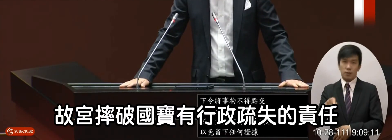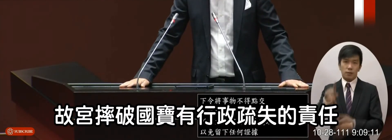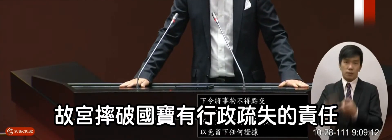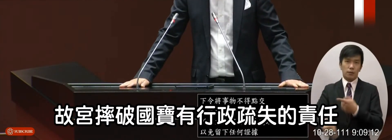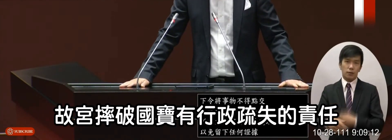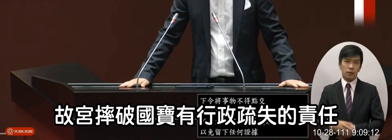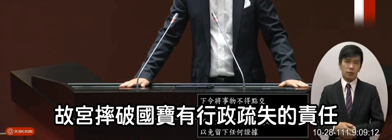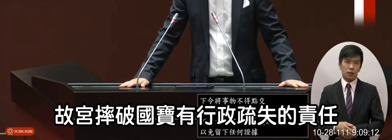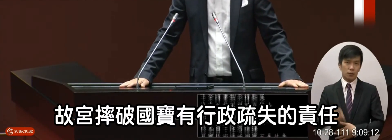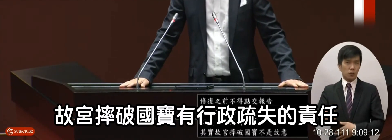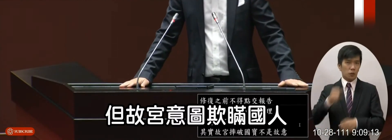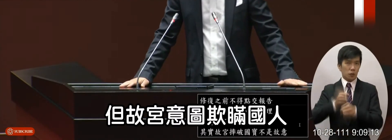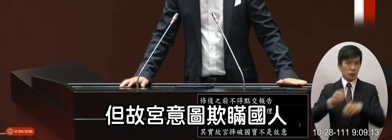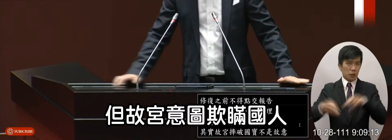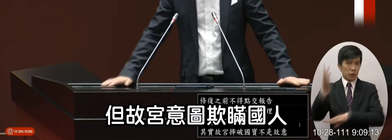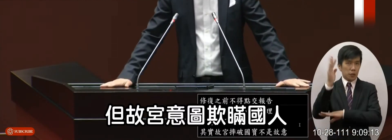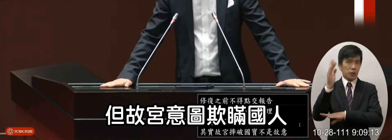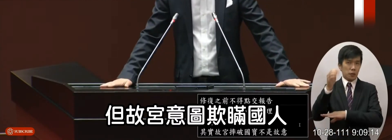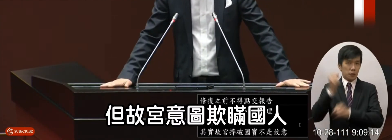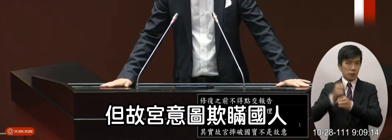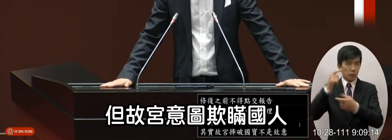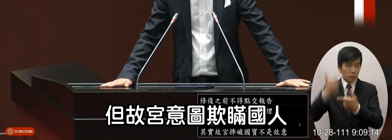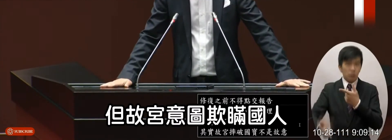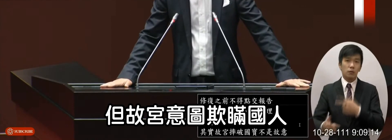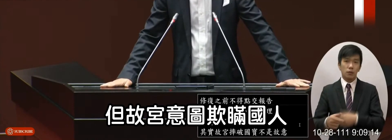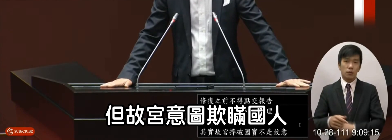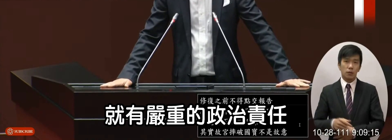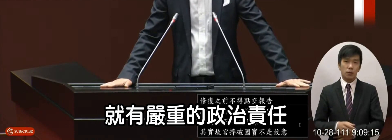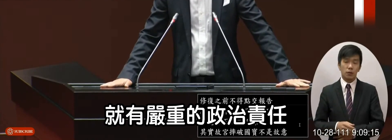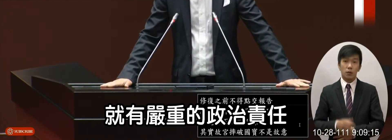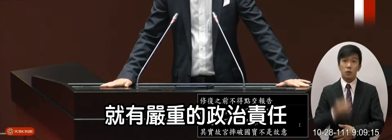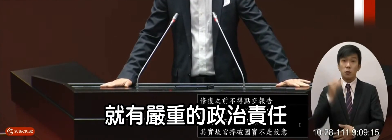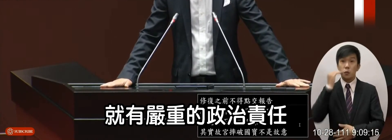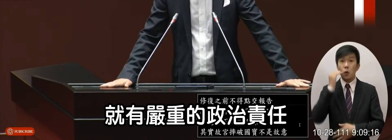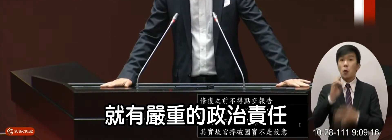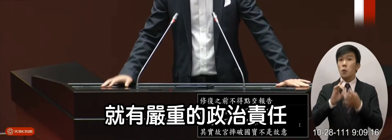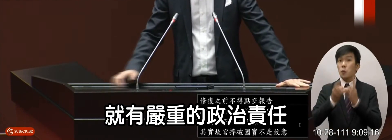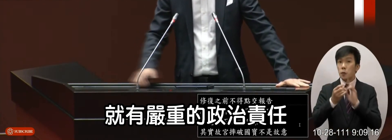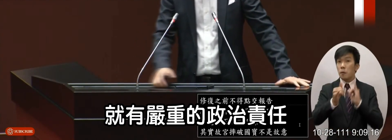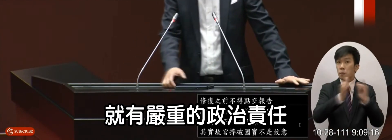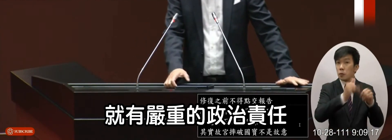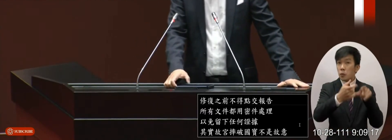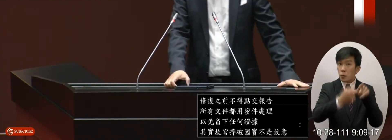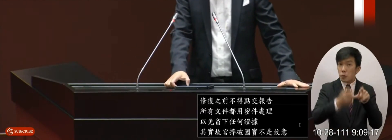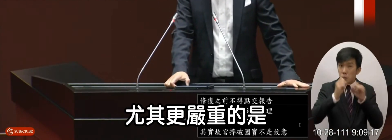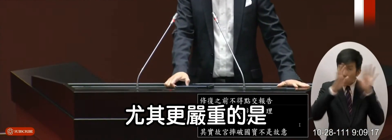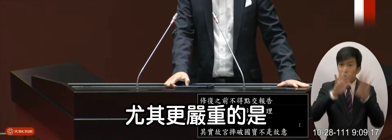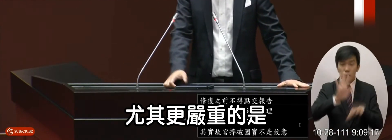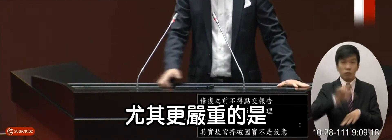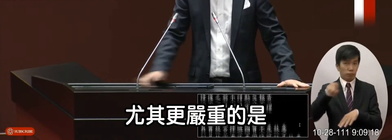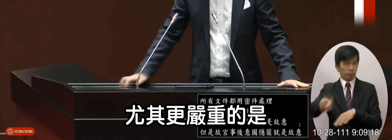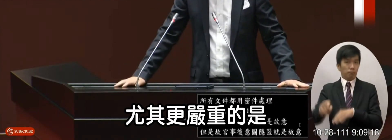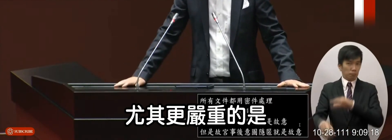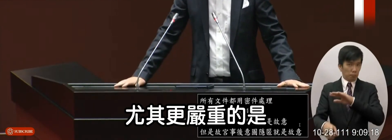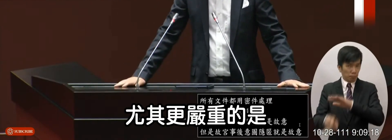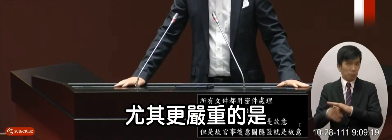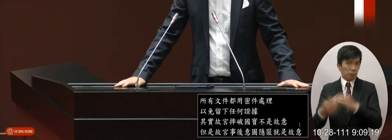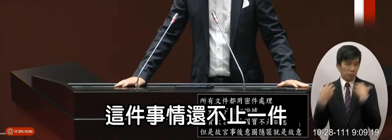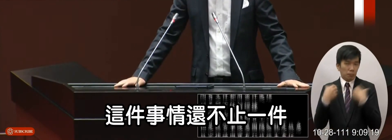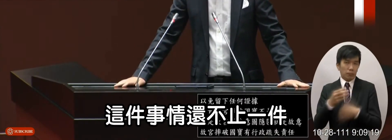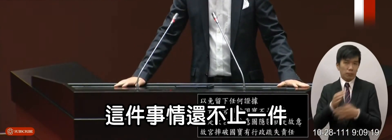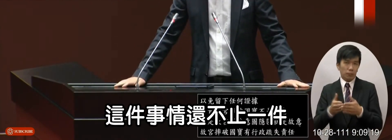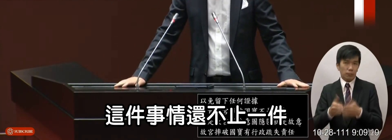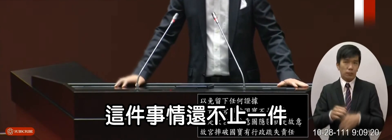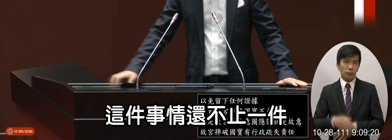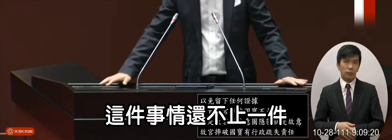有行政疏失的责任，但故宫意图欺瞒国人就有严重的政治责任。尤其更严重的是，